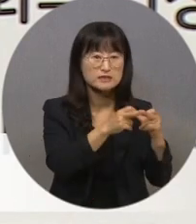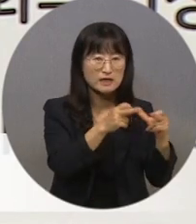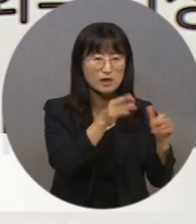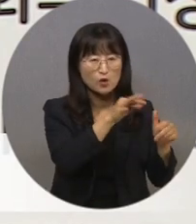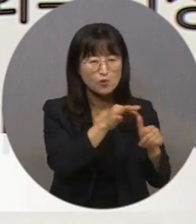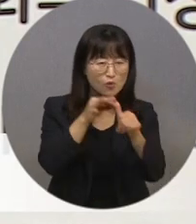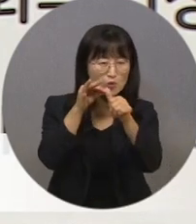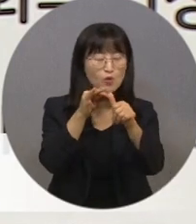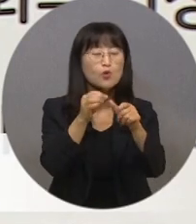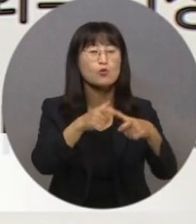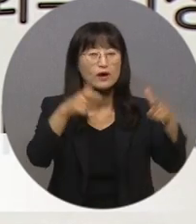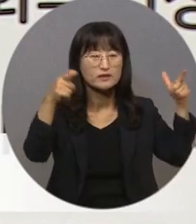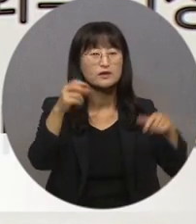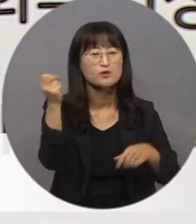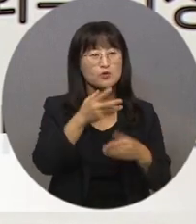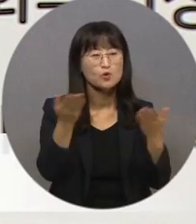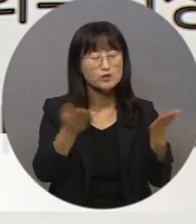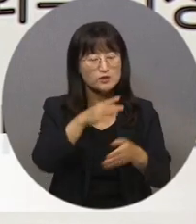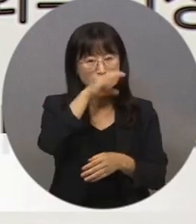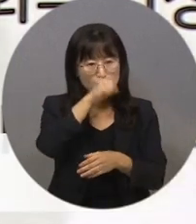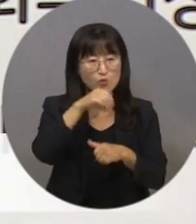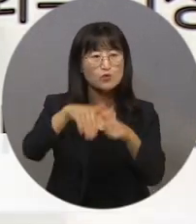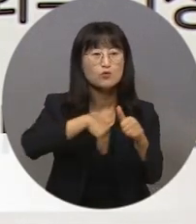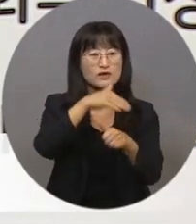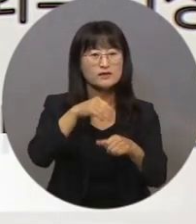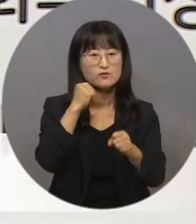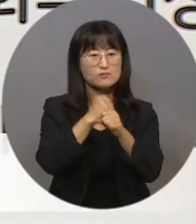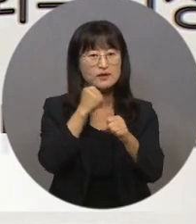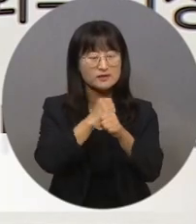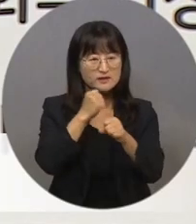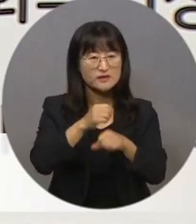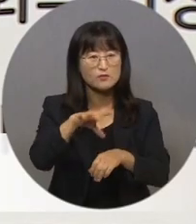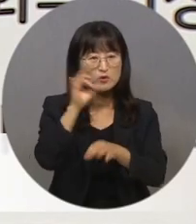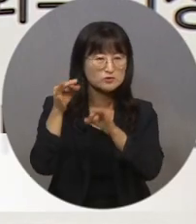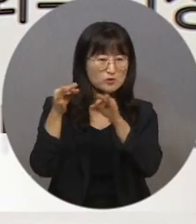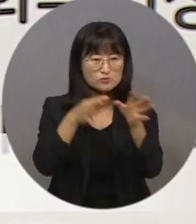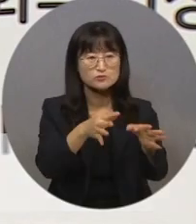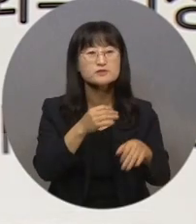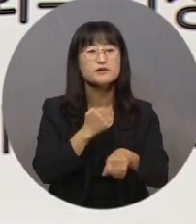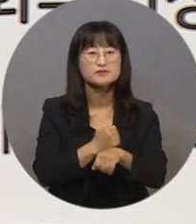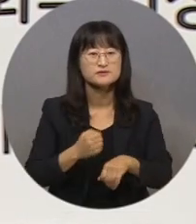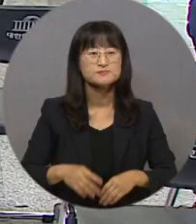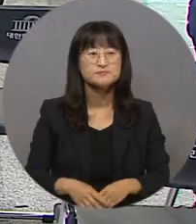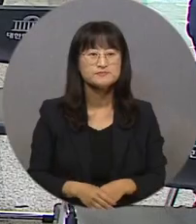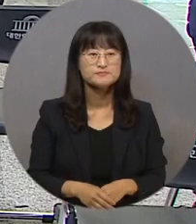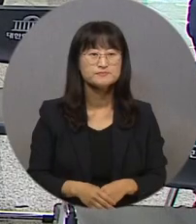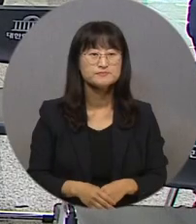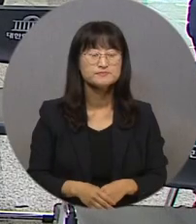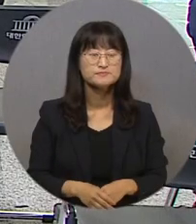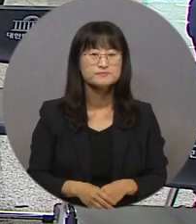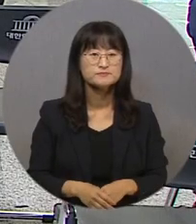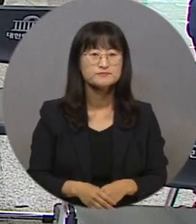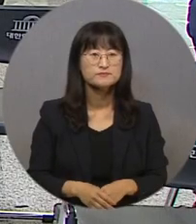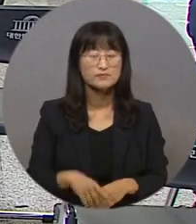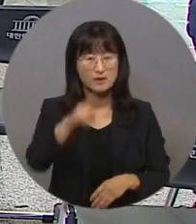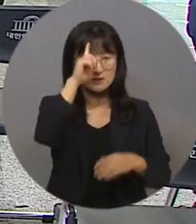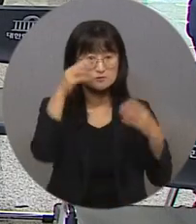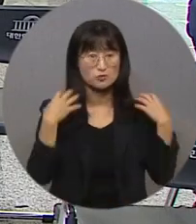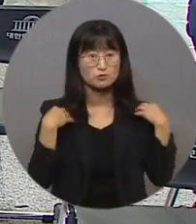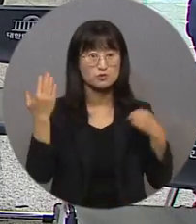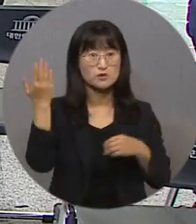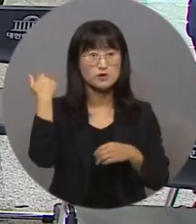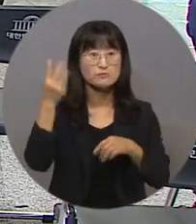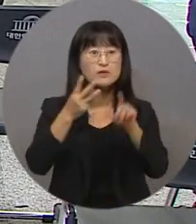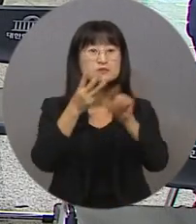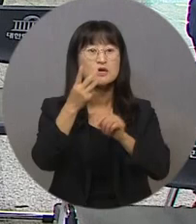고용 확대와 일하기 좋은 환경을 만드는 데 우선 투자하도록 하겠습니다. 정부는 지난 3월